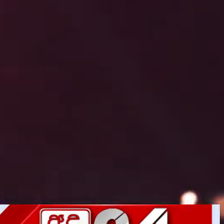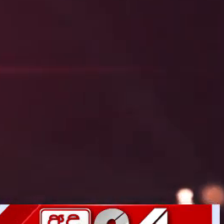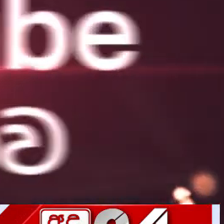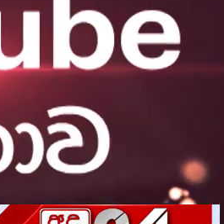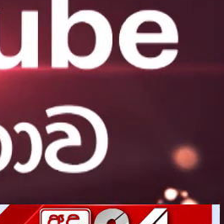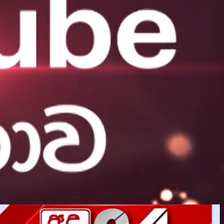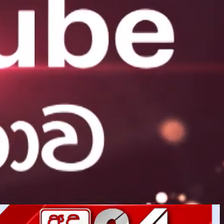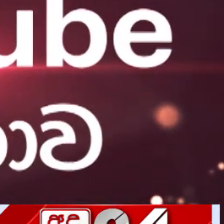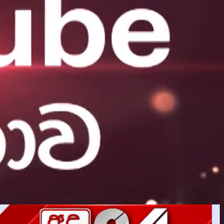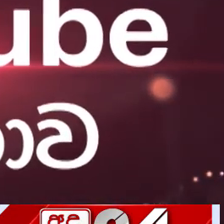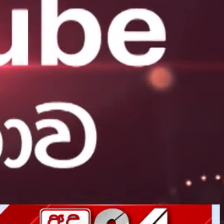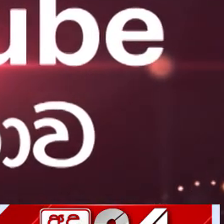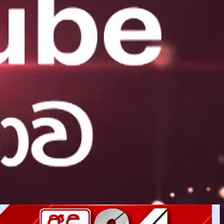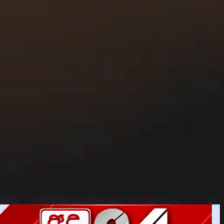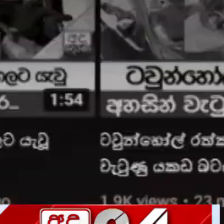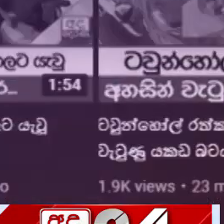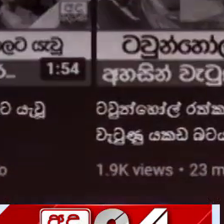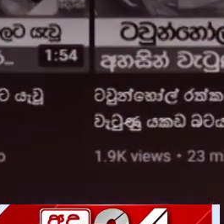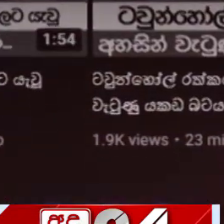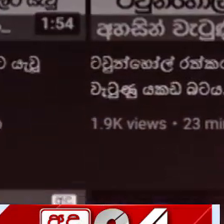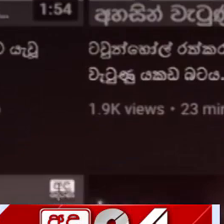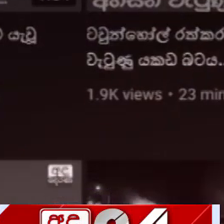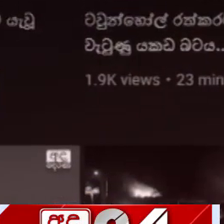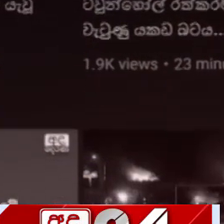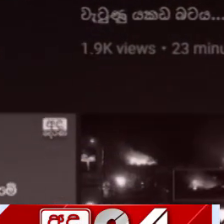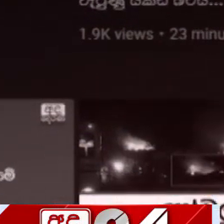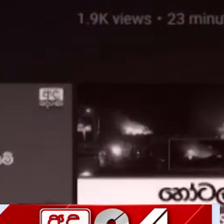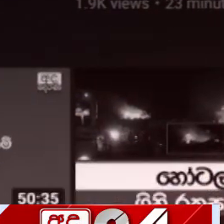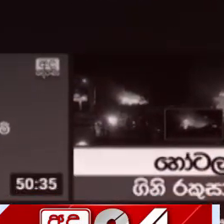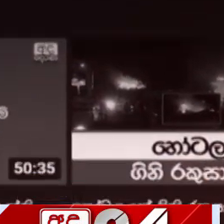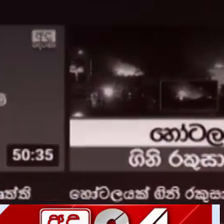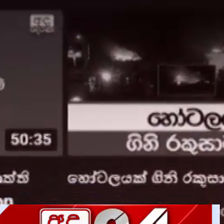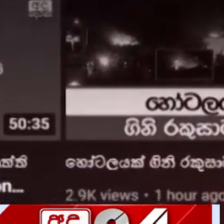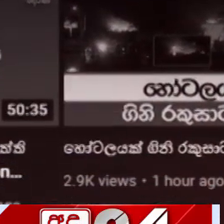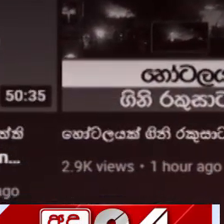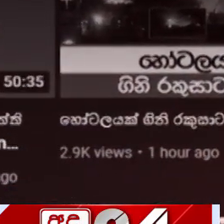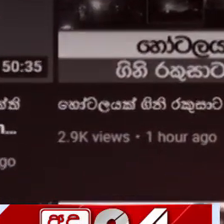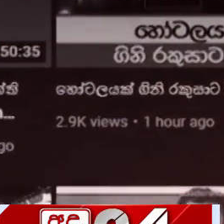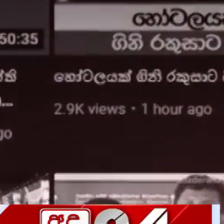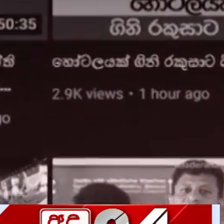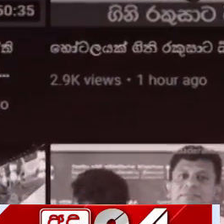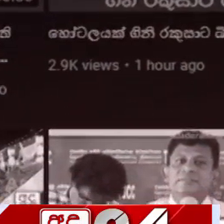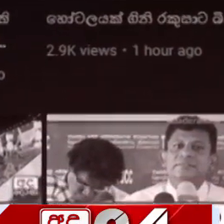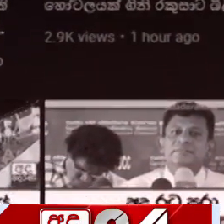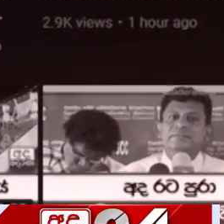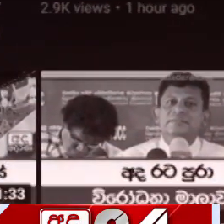අද දෙරණ YouTube නාලිකාව YouTube අද දෙරණ දැන්ම subscribe කරන්න